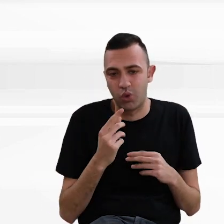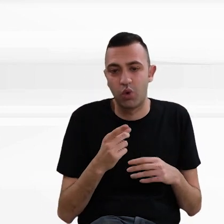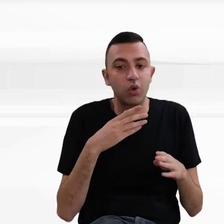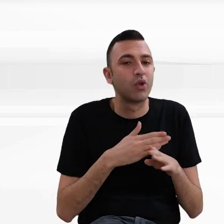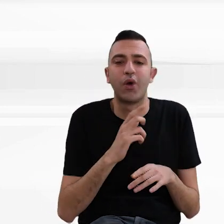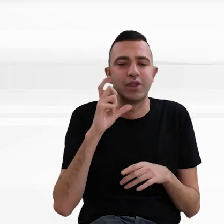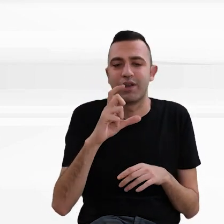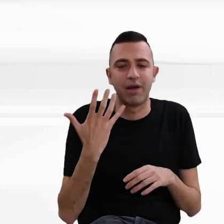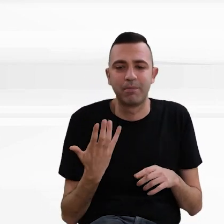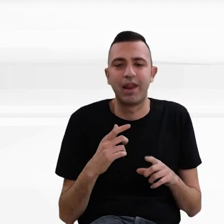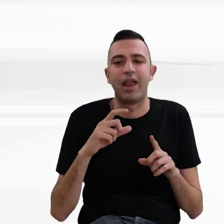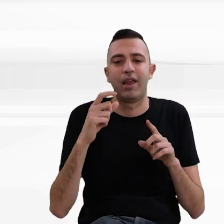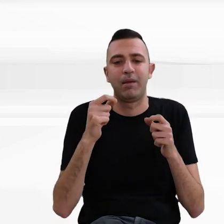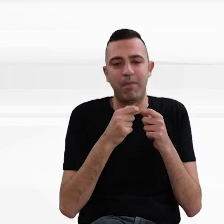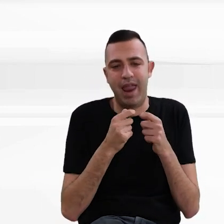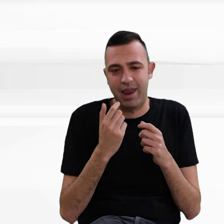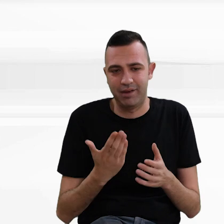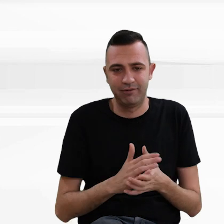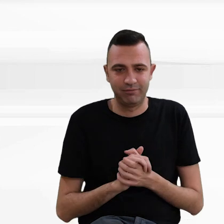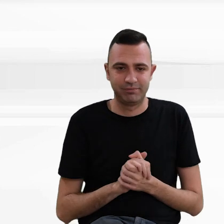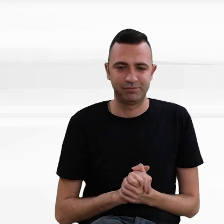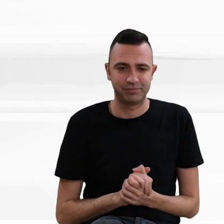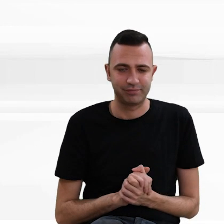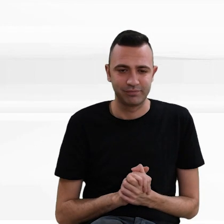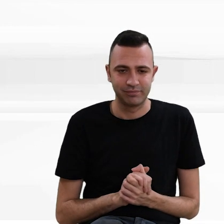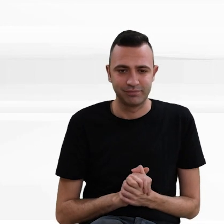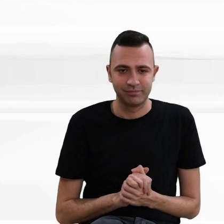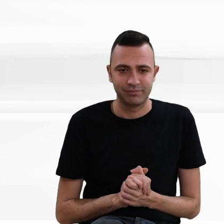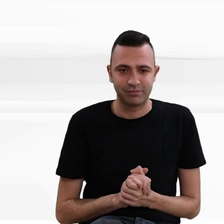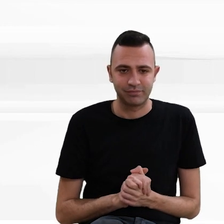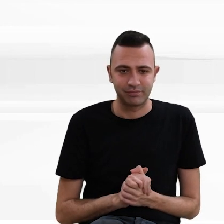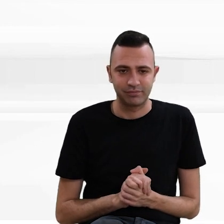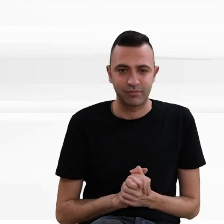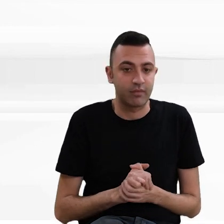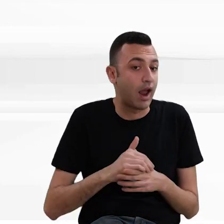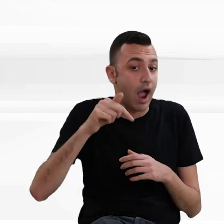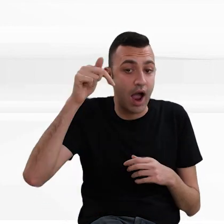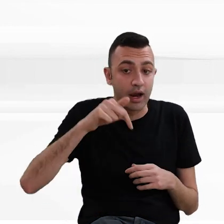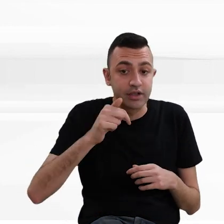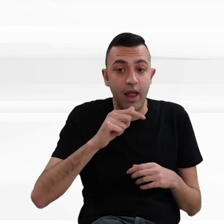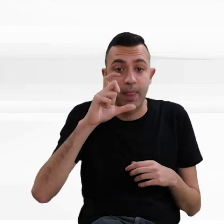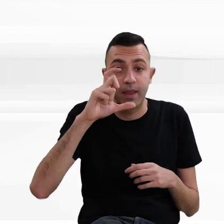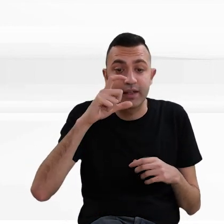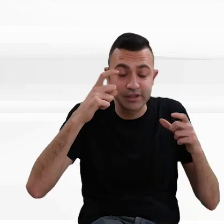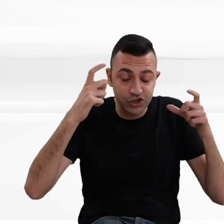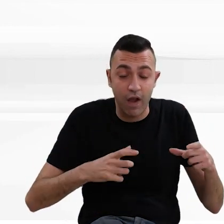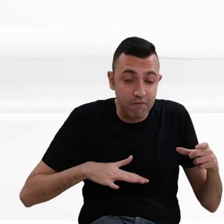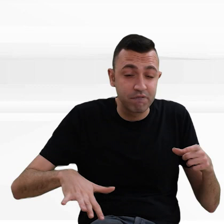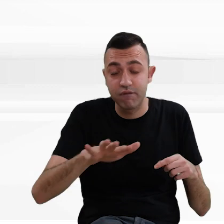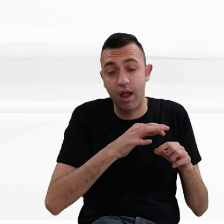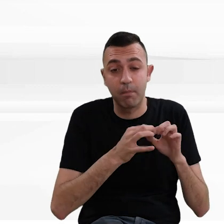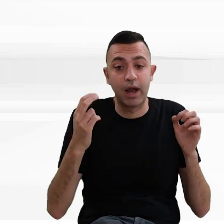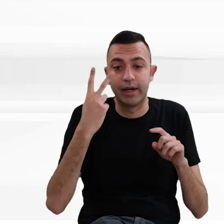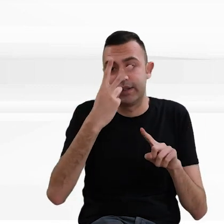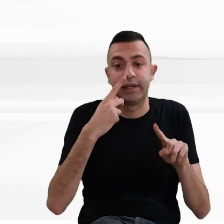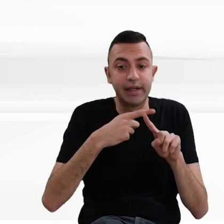Yani doğru cevabınız B seçeneği imiş bu aşağıda çevresinin uzunluğu